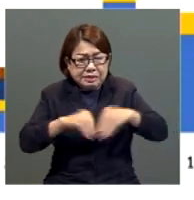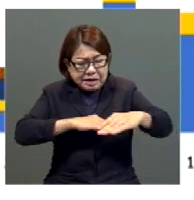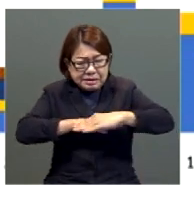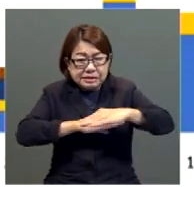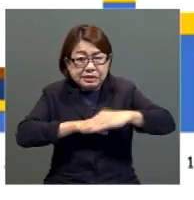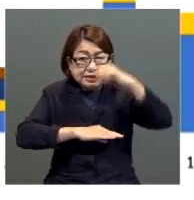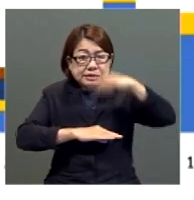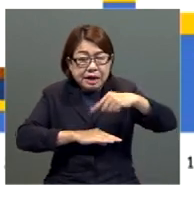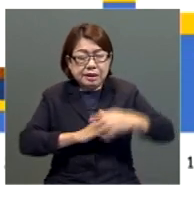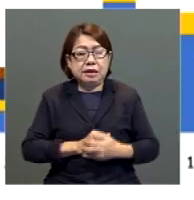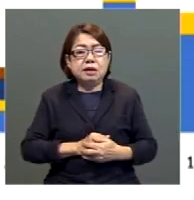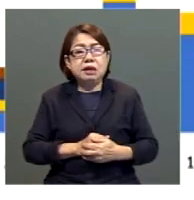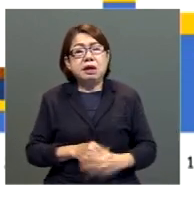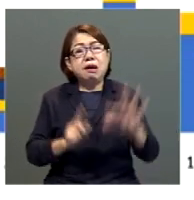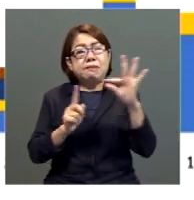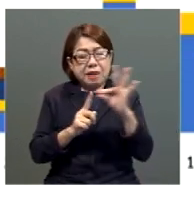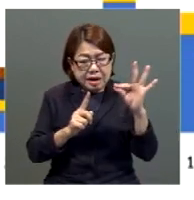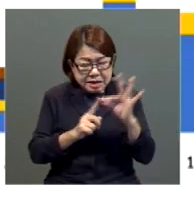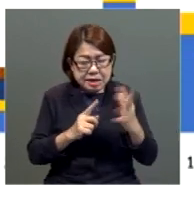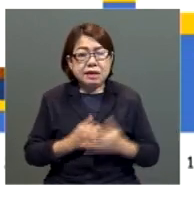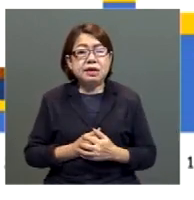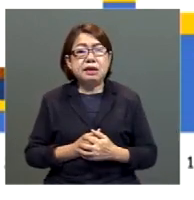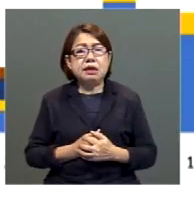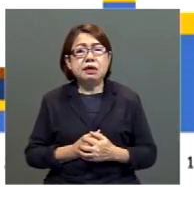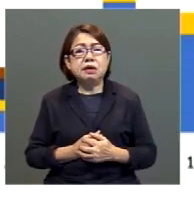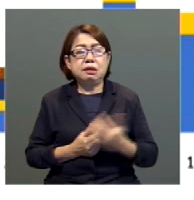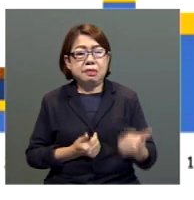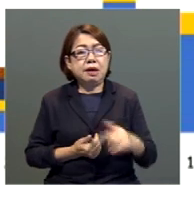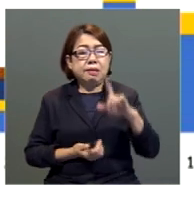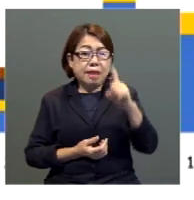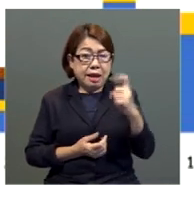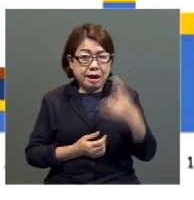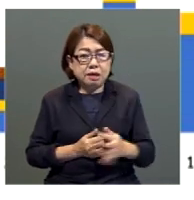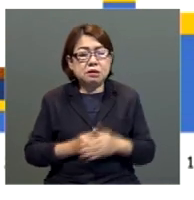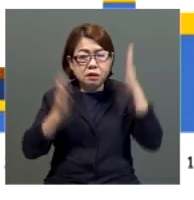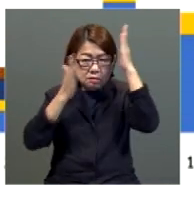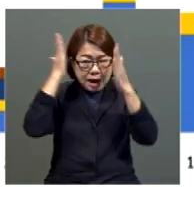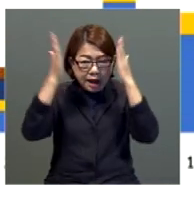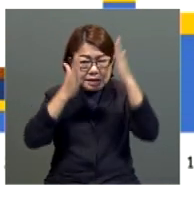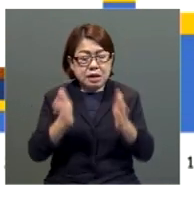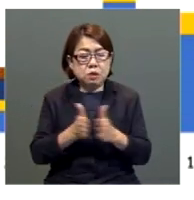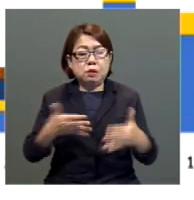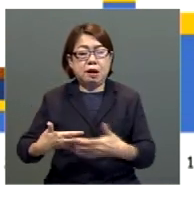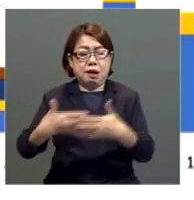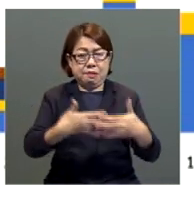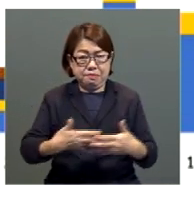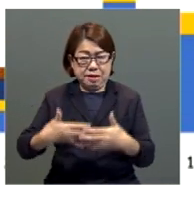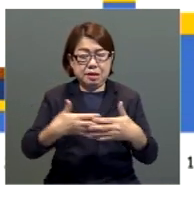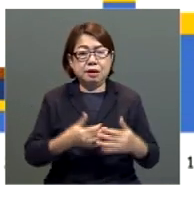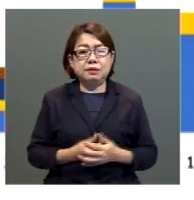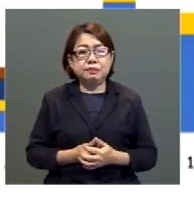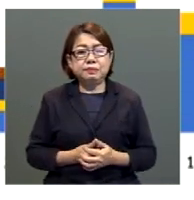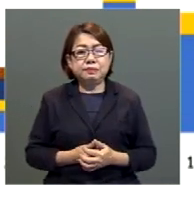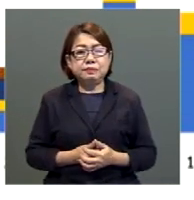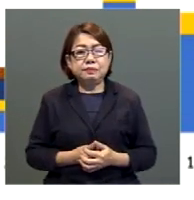ที่ว่าปากีสถานที่มีคนที่ต้องมาเสียชีวิตไปมาเลเซียแล้วก็อเมริกาตรงนี้นี่เองครับวัน